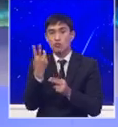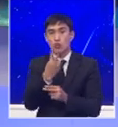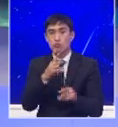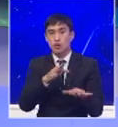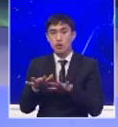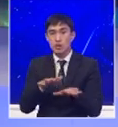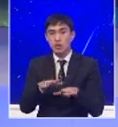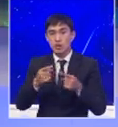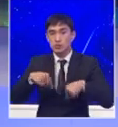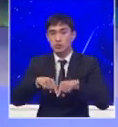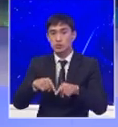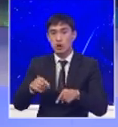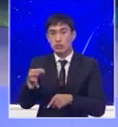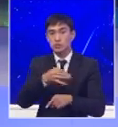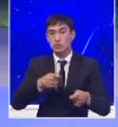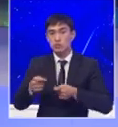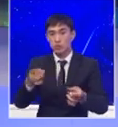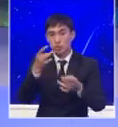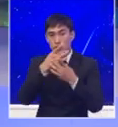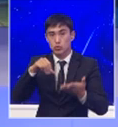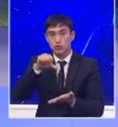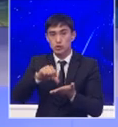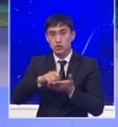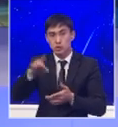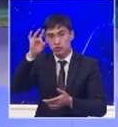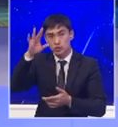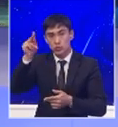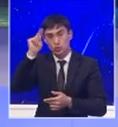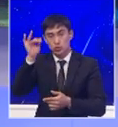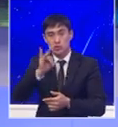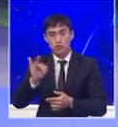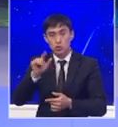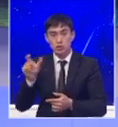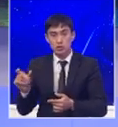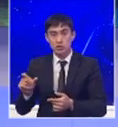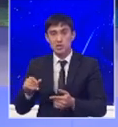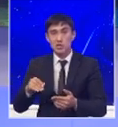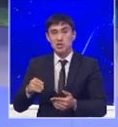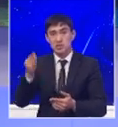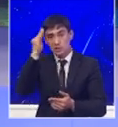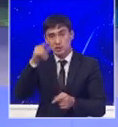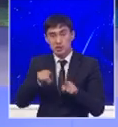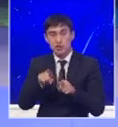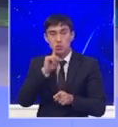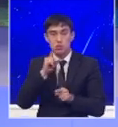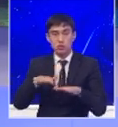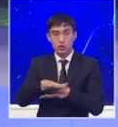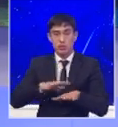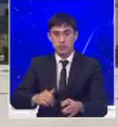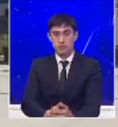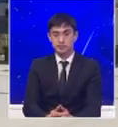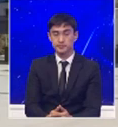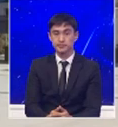организованном областным управлением культуры, приняли участие известные ученые-историки, представители интеллигенции, а также молодежь края.